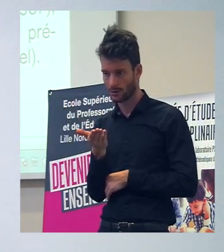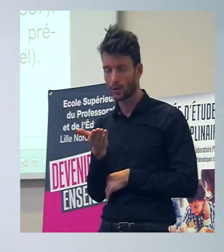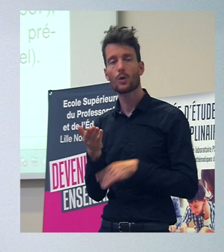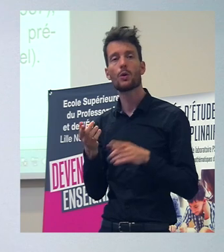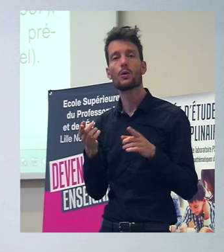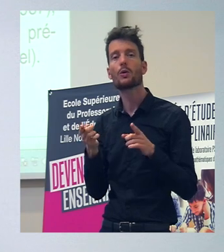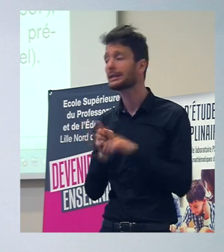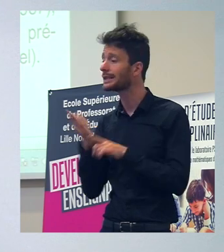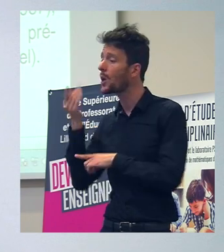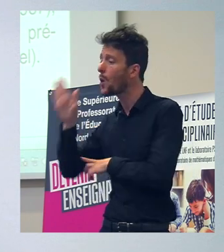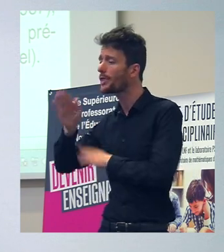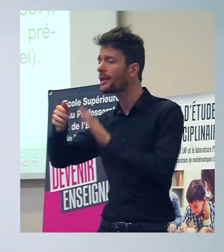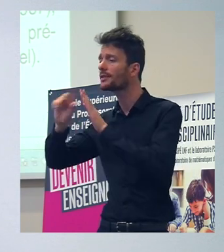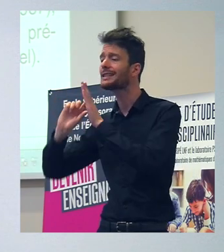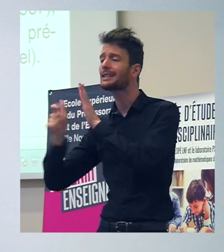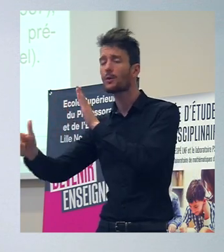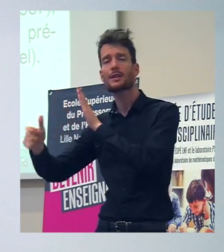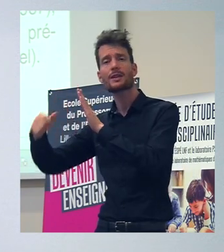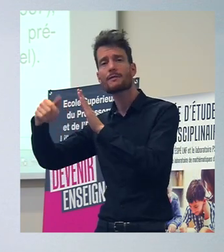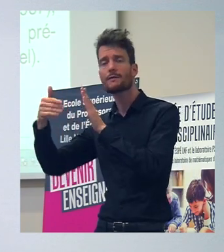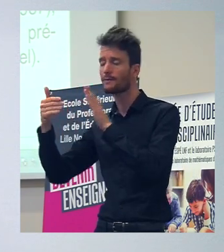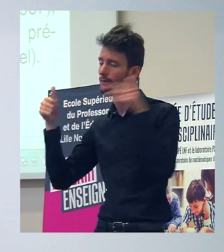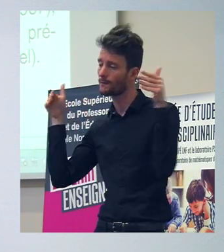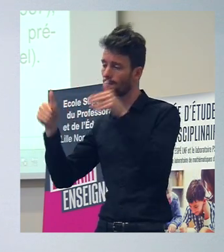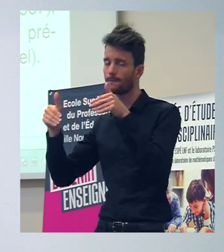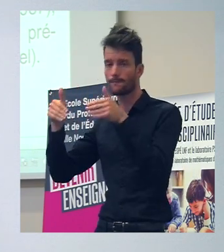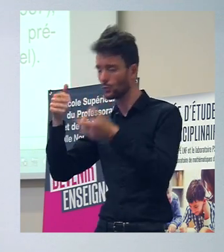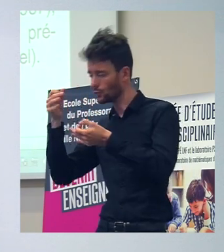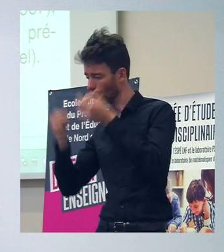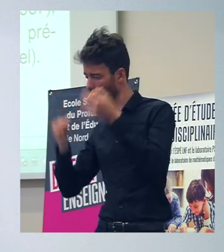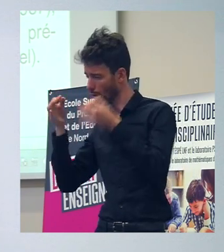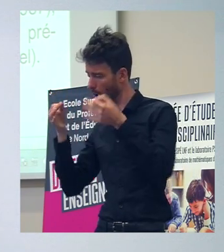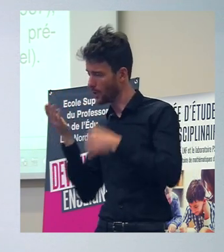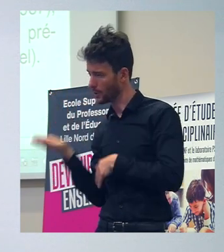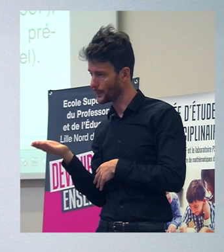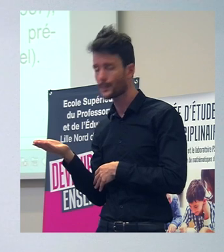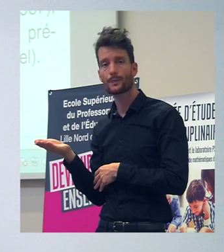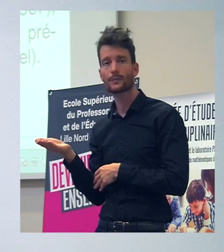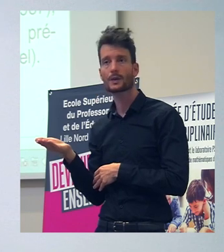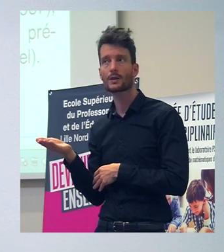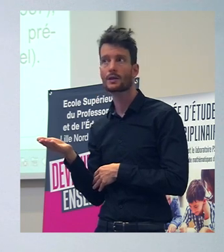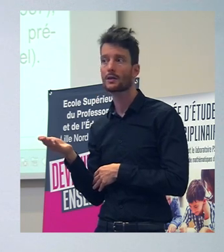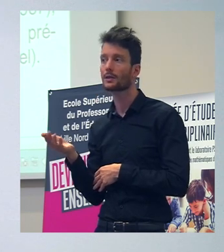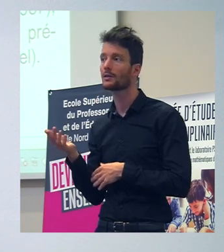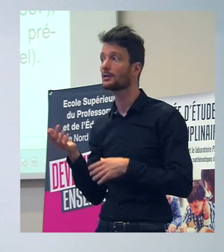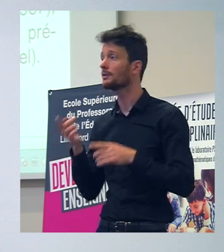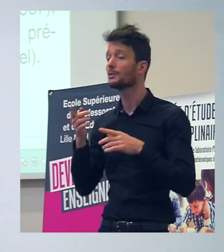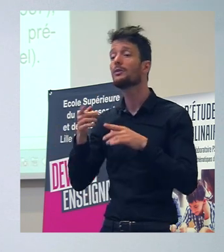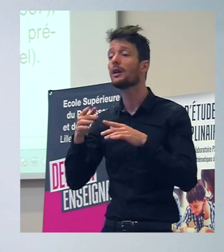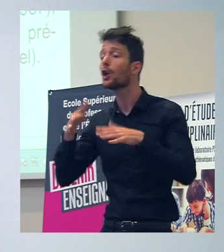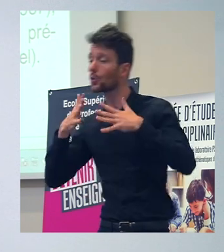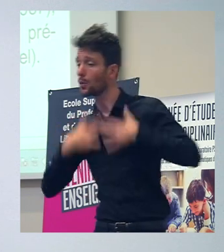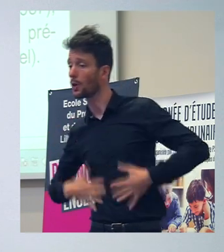dispositif de mesure ou d'étalon du jugement, à savoir pas la manière dont on se comporte